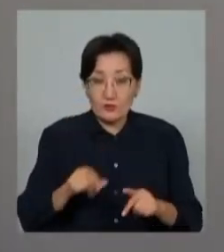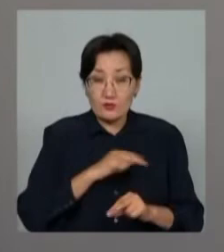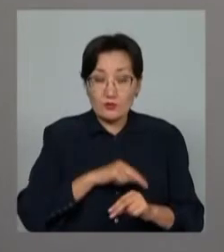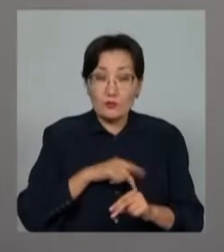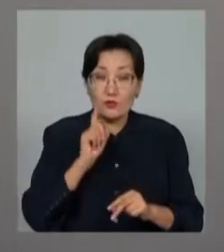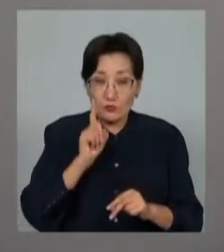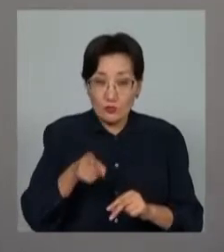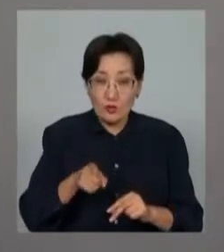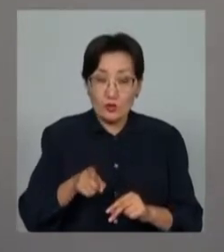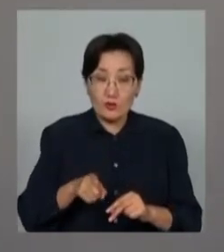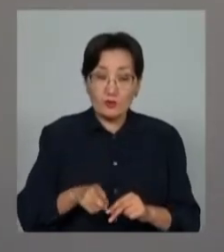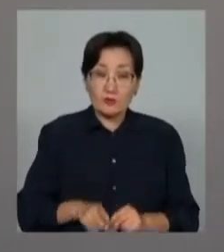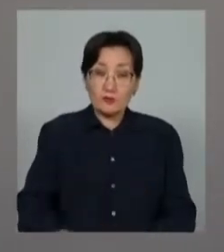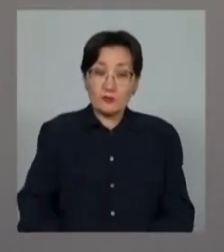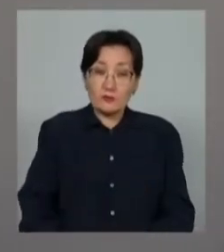год.